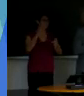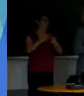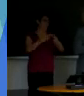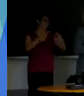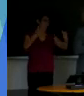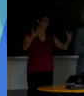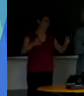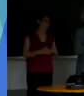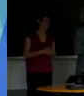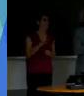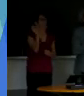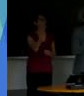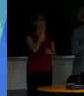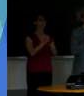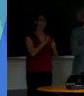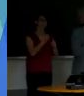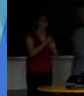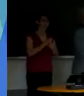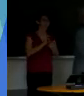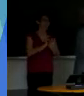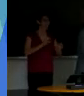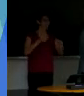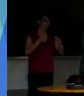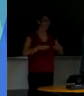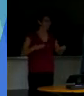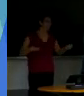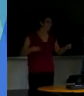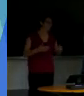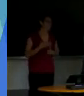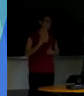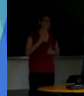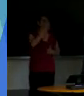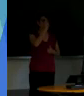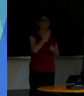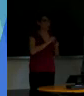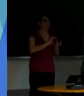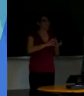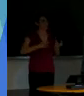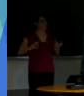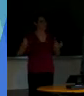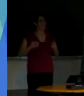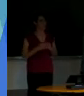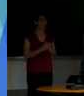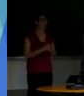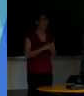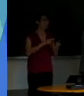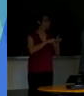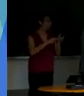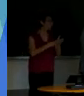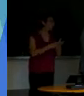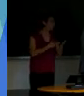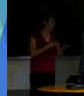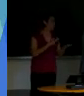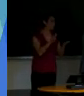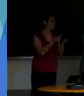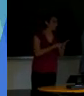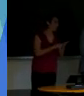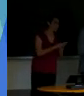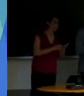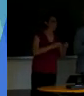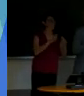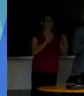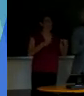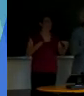Lavorare come libero professionista, quindi i ruoli sono svariati, si va dal progettista all'ingegnere di test e produzione, chi fa ricerca e sviluppo e perché no anche